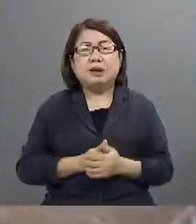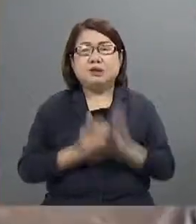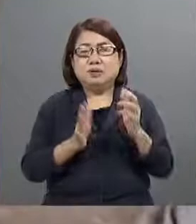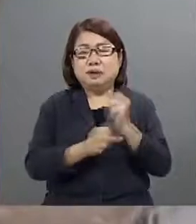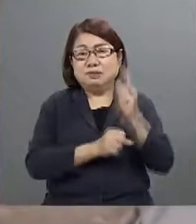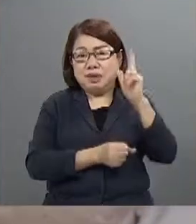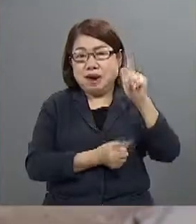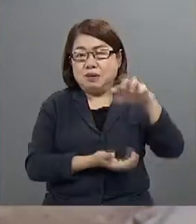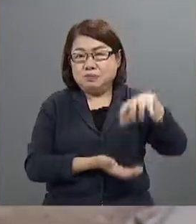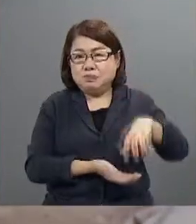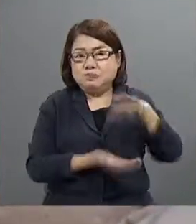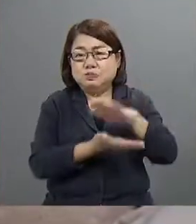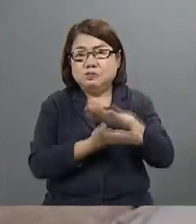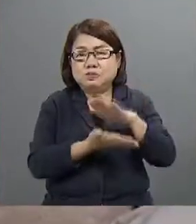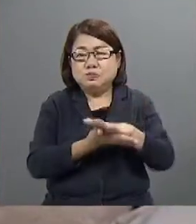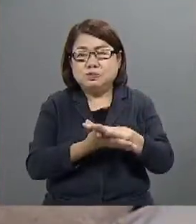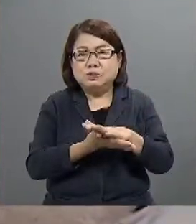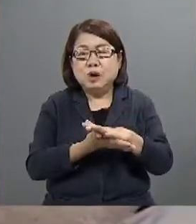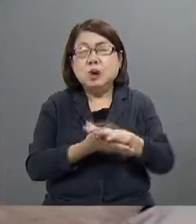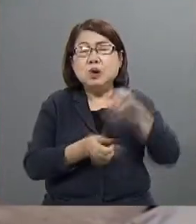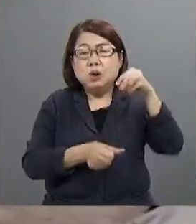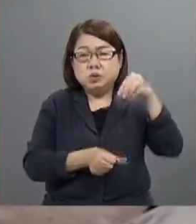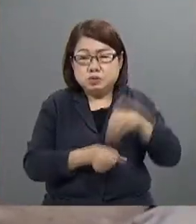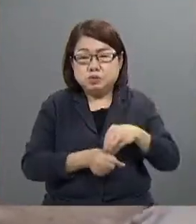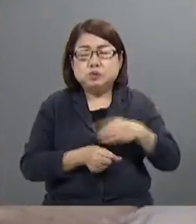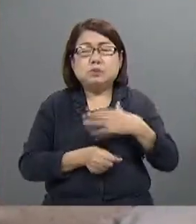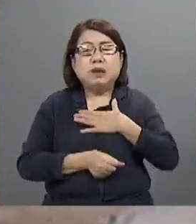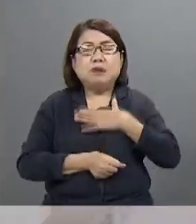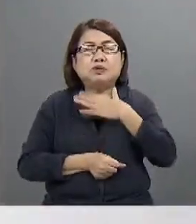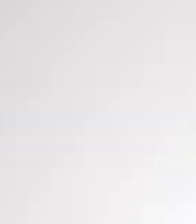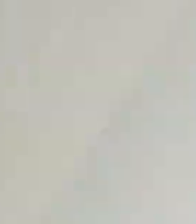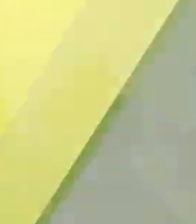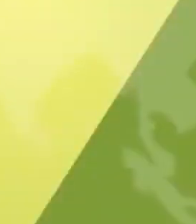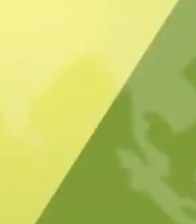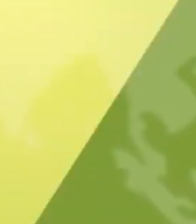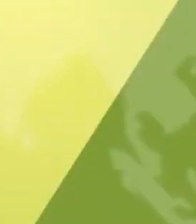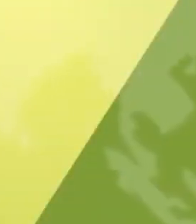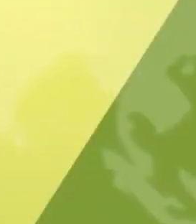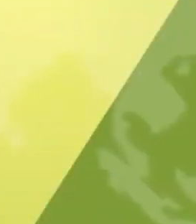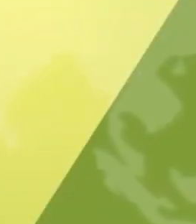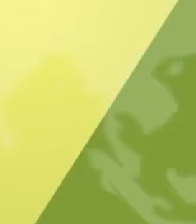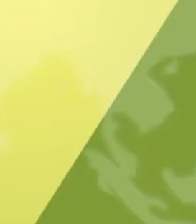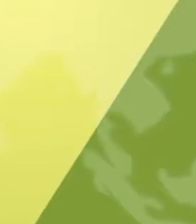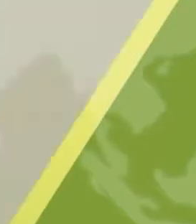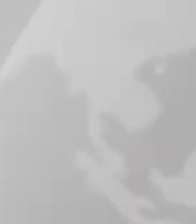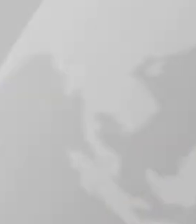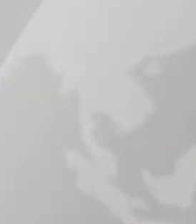าอำเภอศบเมยจังหวัดแม่ฮ่องสอนรายงาน